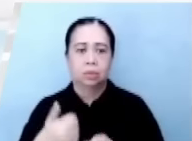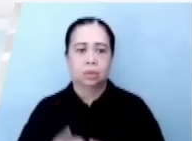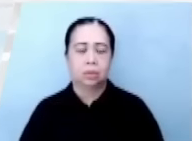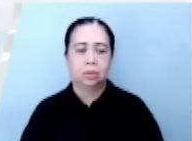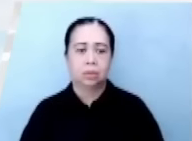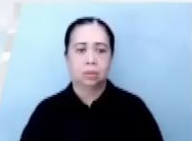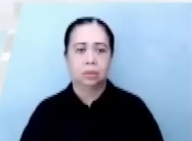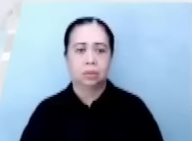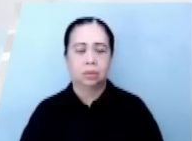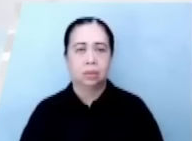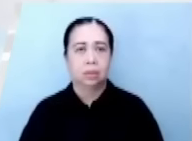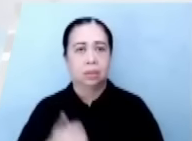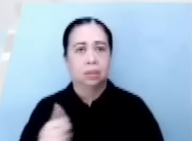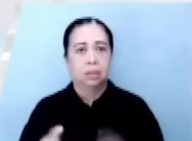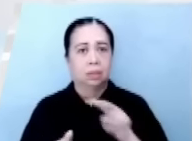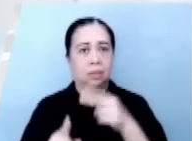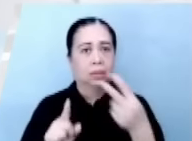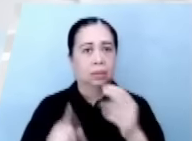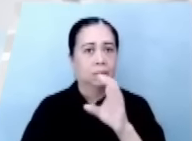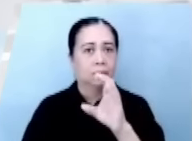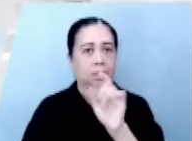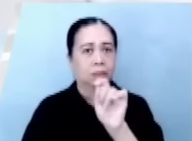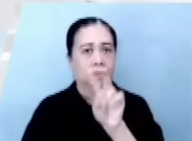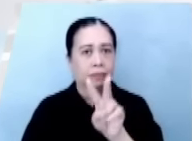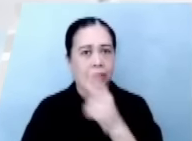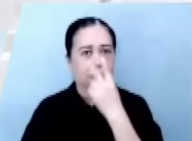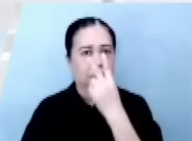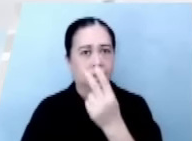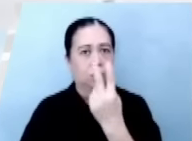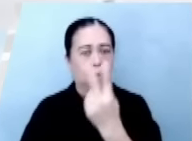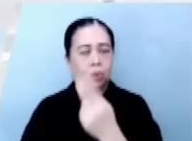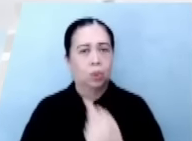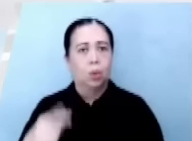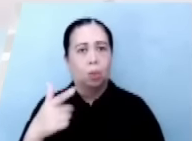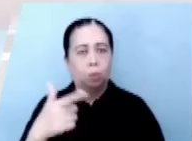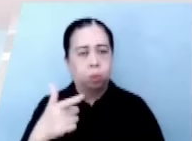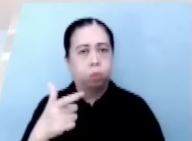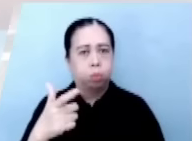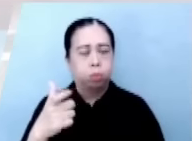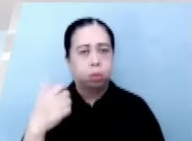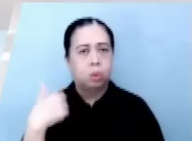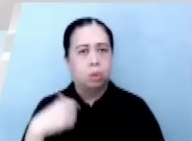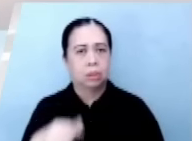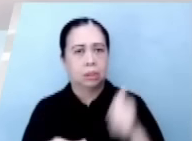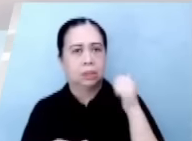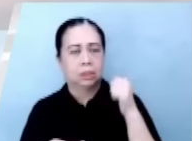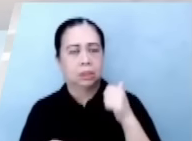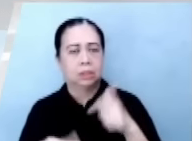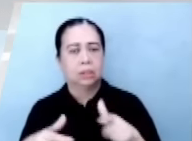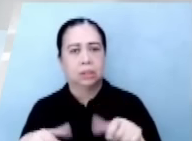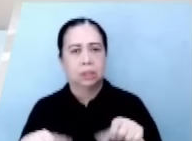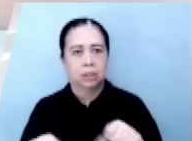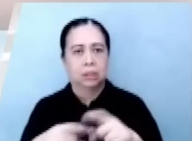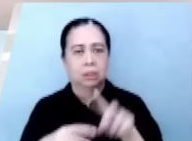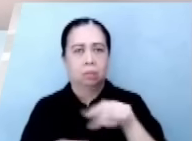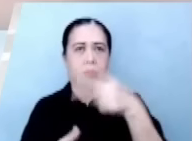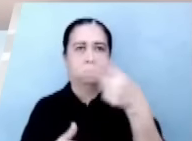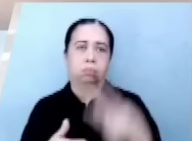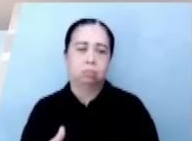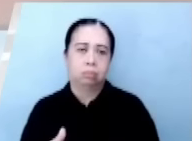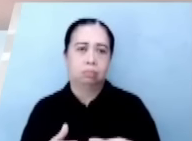pang anggulo ng CCTV, kita ang dalawang putok mula sa backride ng motor at ang pagbulagta ni kagawad